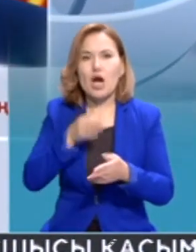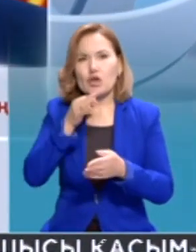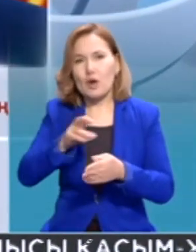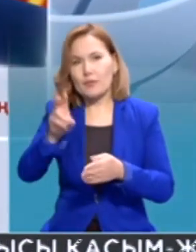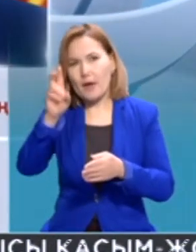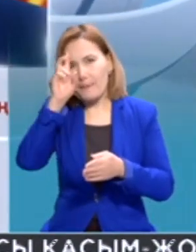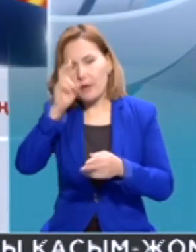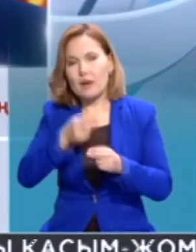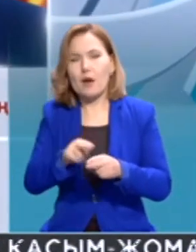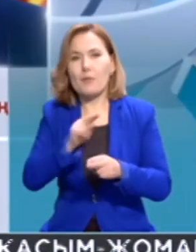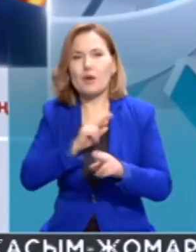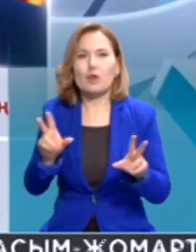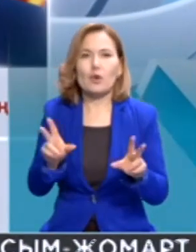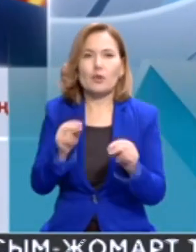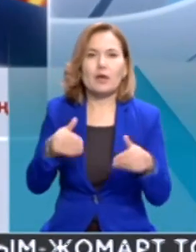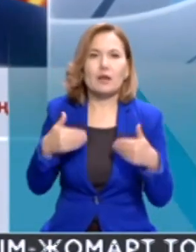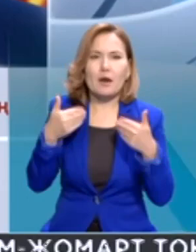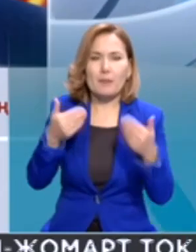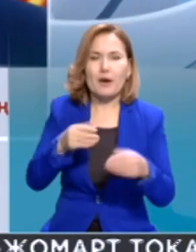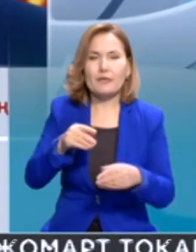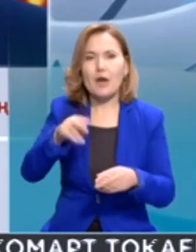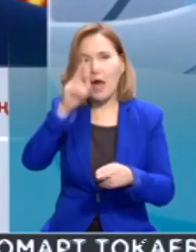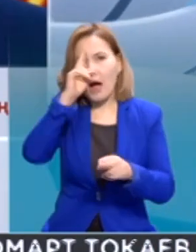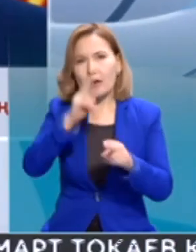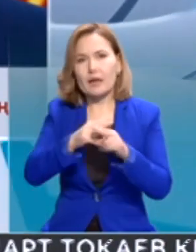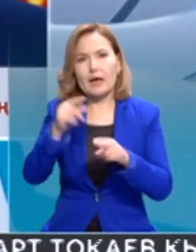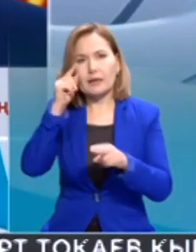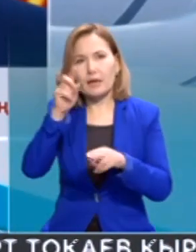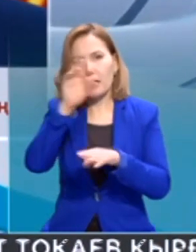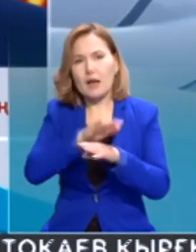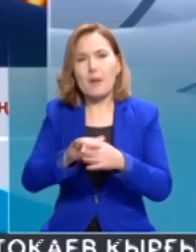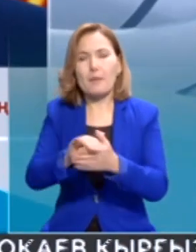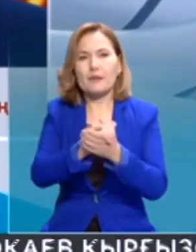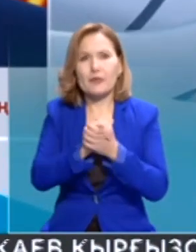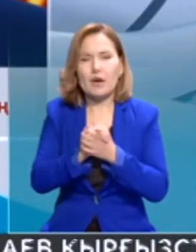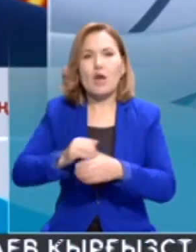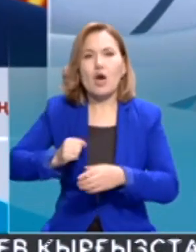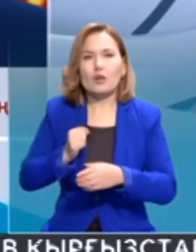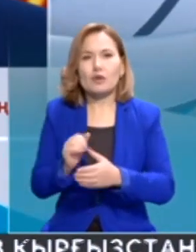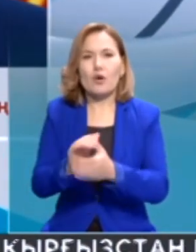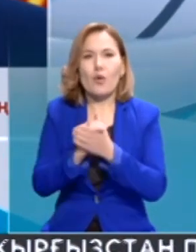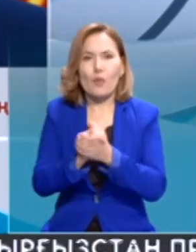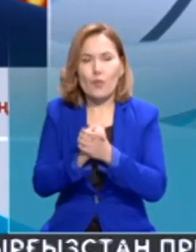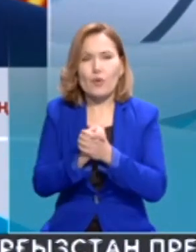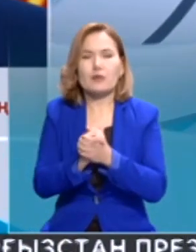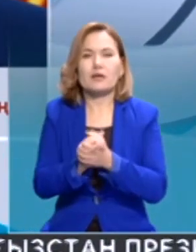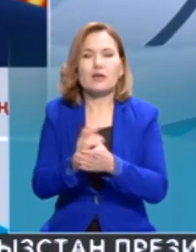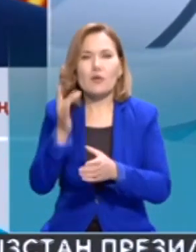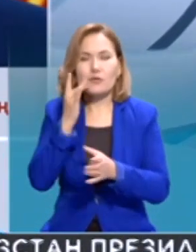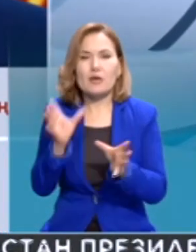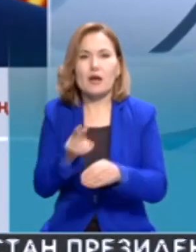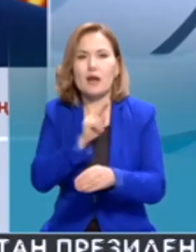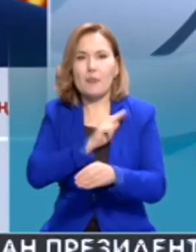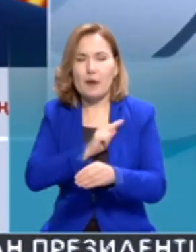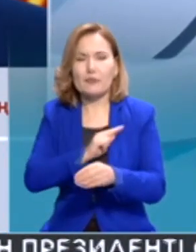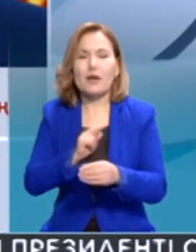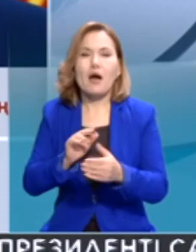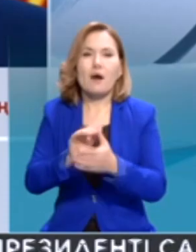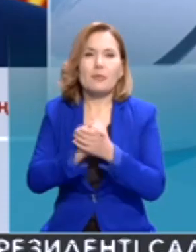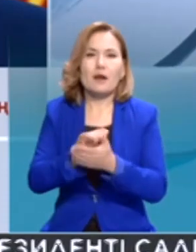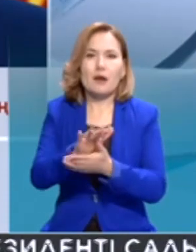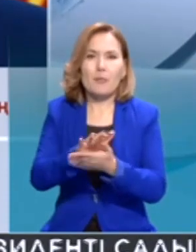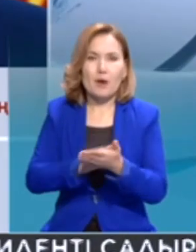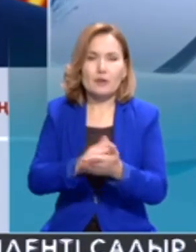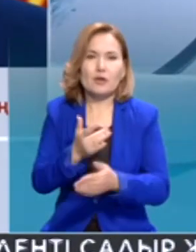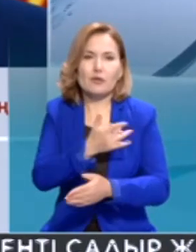мемлекеттік қызметте табыс тіледі. Бауырлас қырғыз елімен достық, тату, көршілік және стратегиялық серіктестік рухындағы ынтымақтастықты